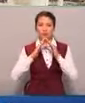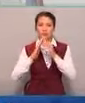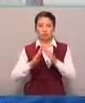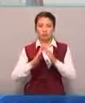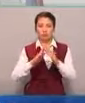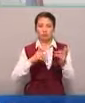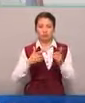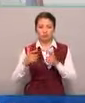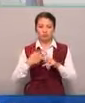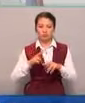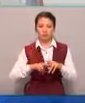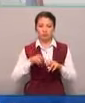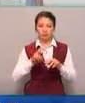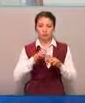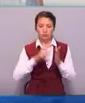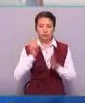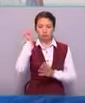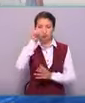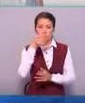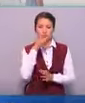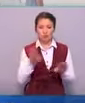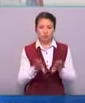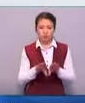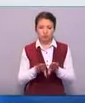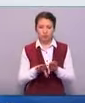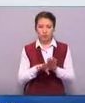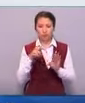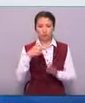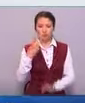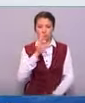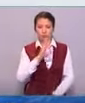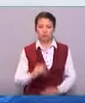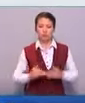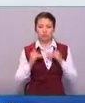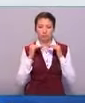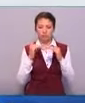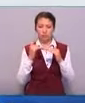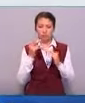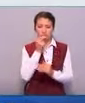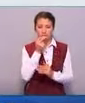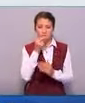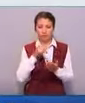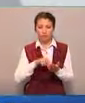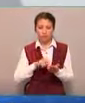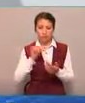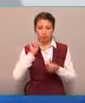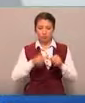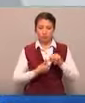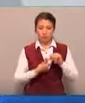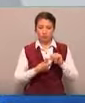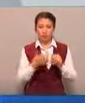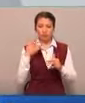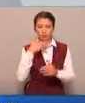тапсырылған. Көрсеткіш 2018 жылдың тиісті кезеңмен салыстырғанда 32%-ға жоғары. Азық-түлік бағасын тұрақтандыруда